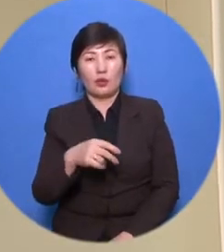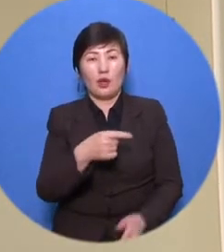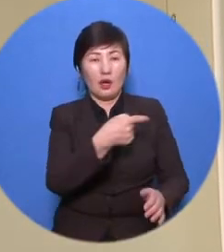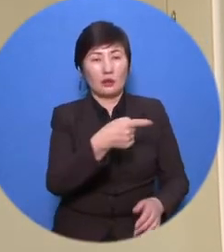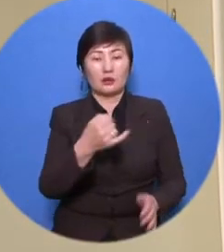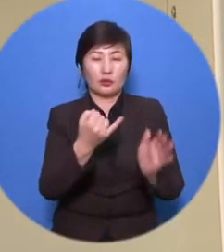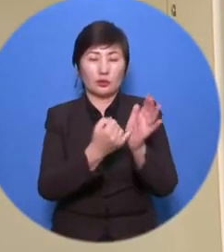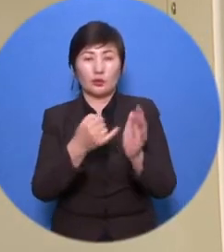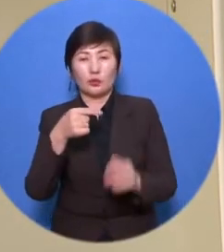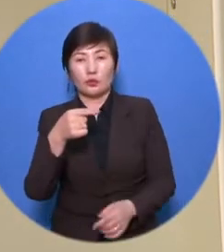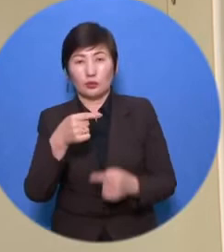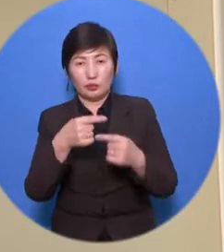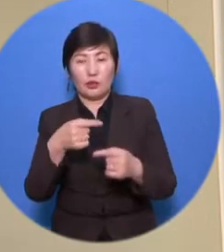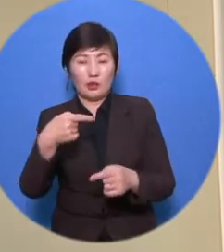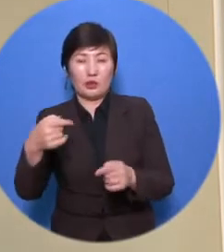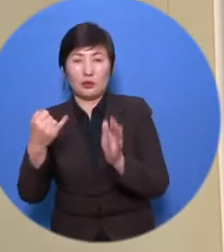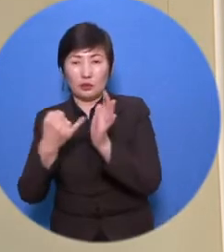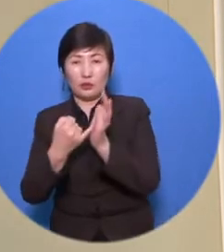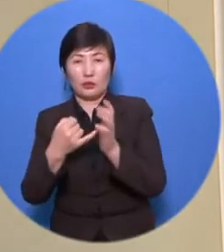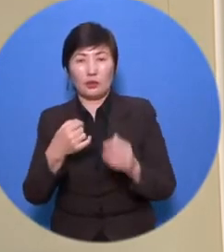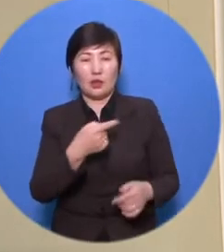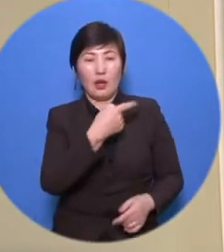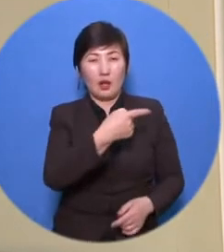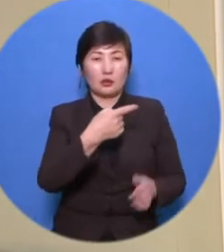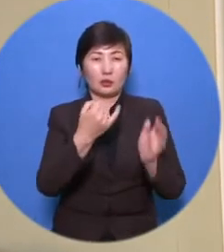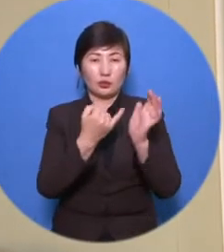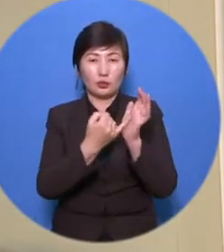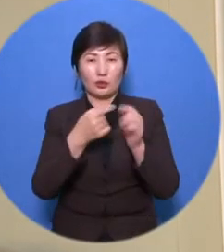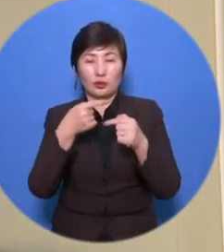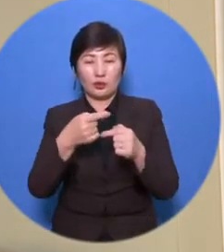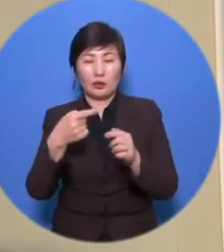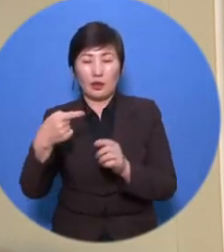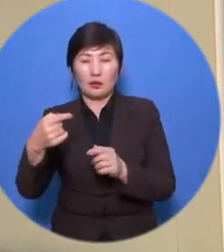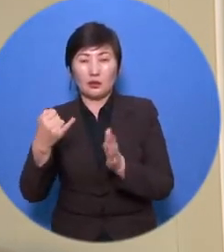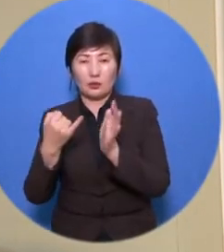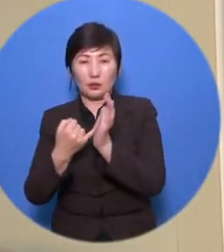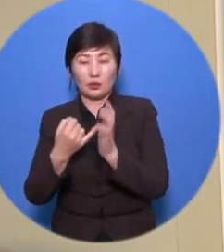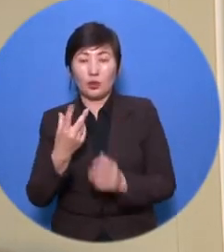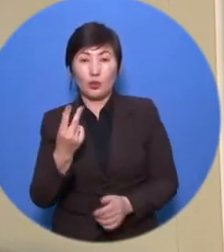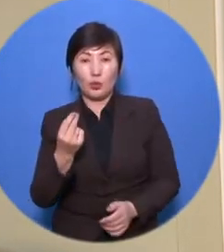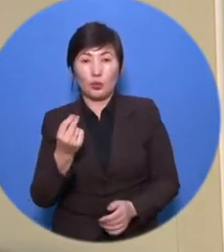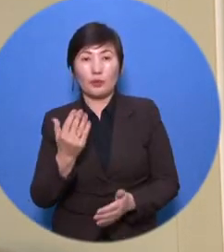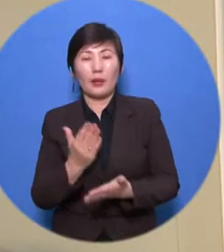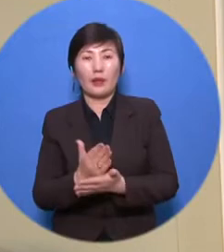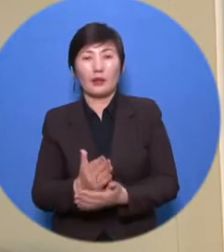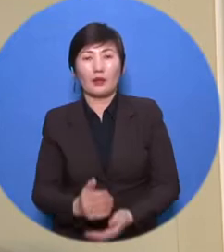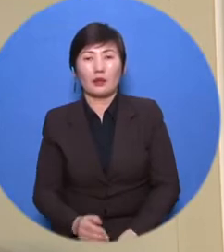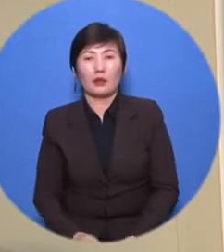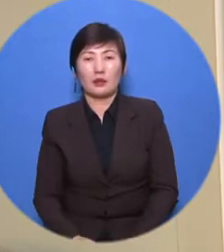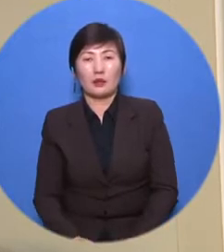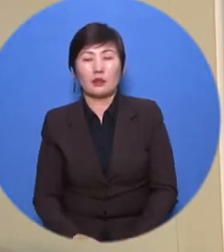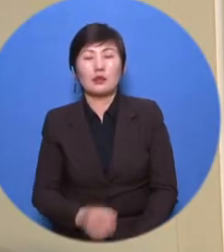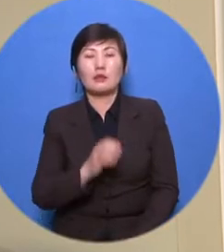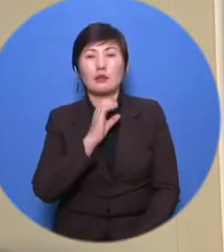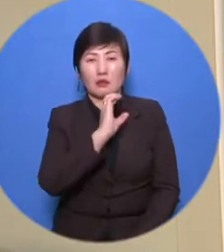тэнцүү 3-ыг хасах 2-оор үржихээр хасах 6 гарах учраас за энд үнэн хэллэг үүсч байна. Ийм учраас c цэг